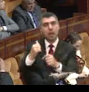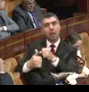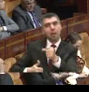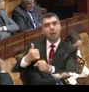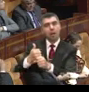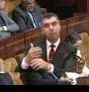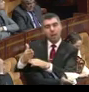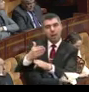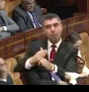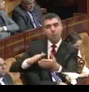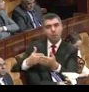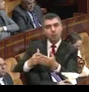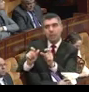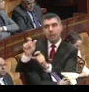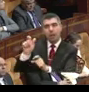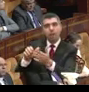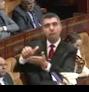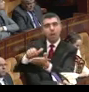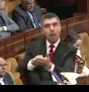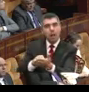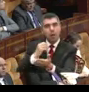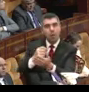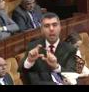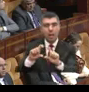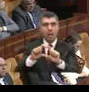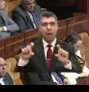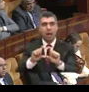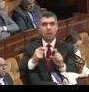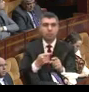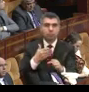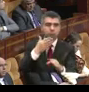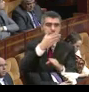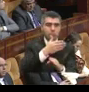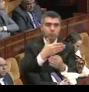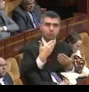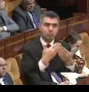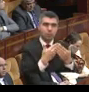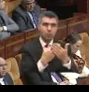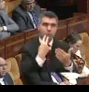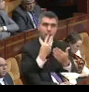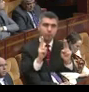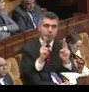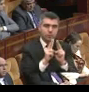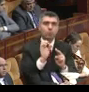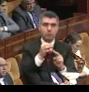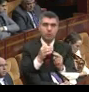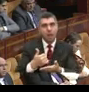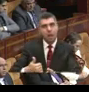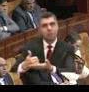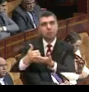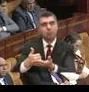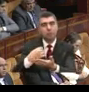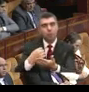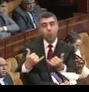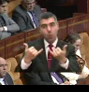البطاقة ديالو كياخذ داك الشيء علاش قد؟ لأنه ما عندوش تمويل. اليوم كيطلبوا منهم باش يجتمعوا خمسة الناس أو عشرة الناس